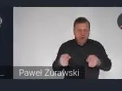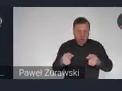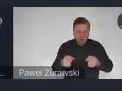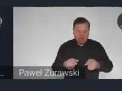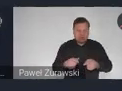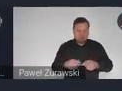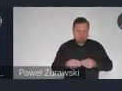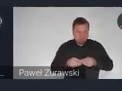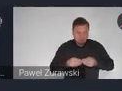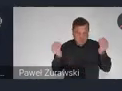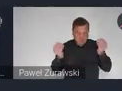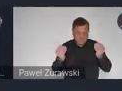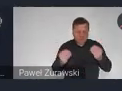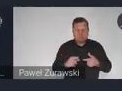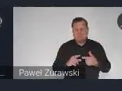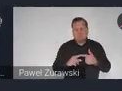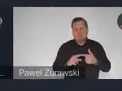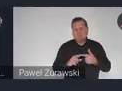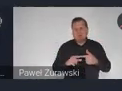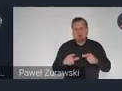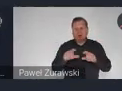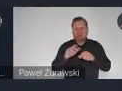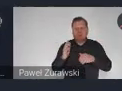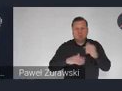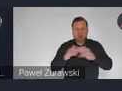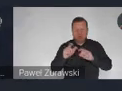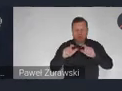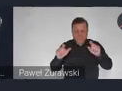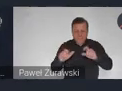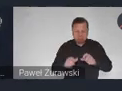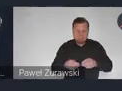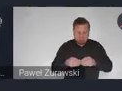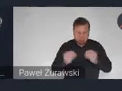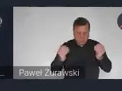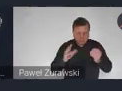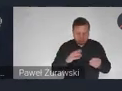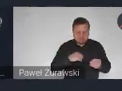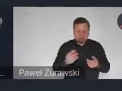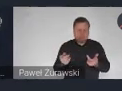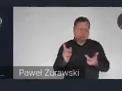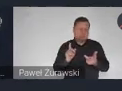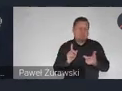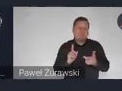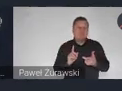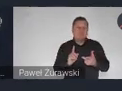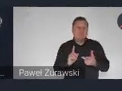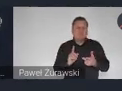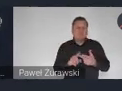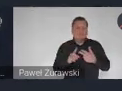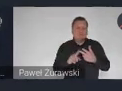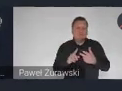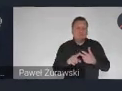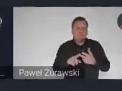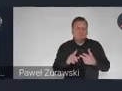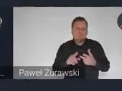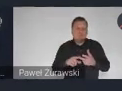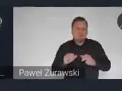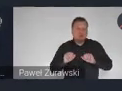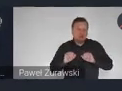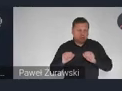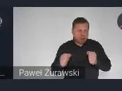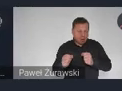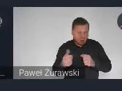jak i infrastruktury może być również przeznaczona na wsparcie działań